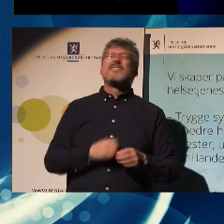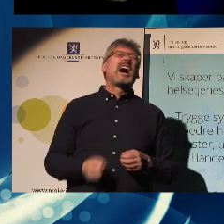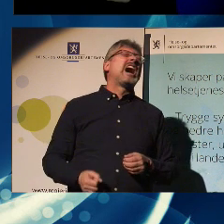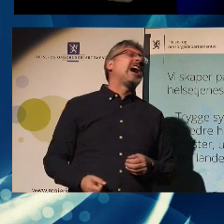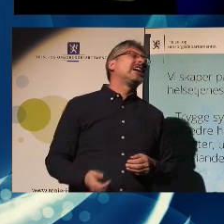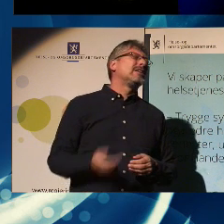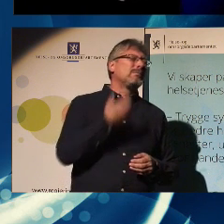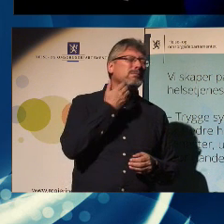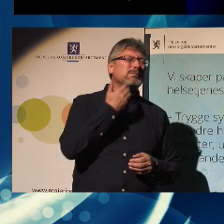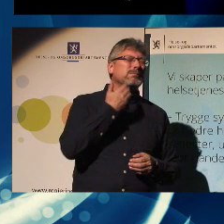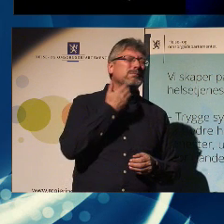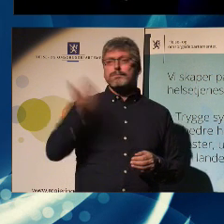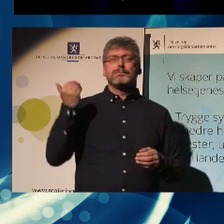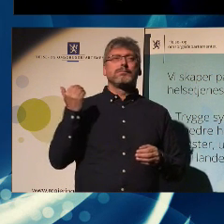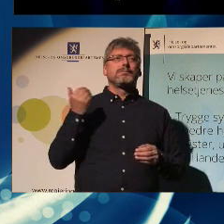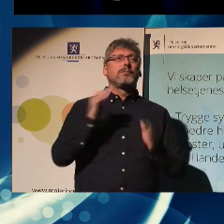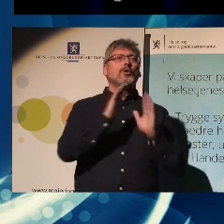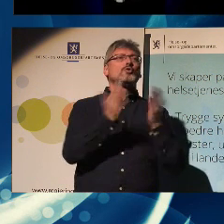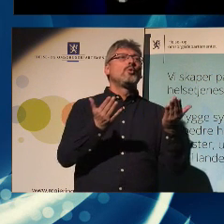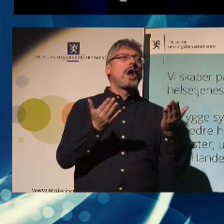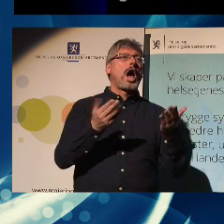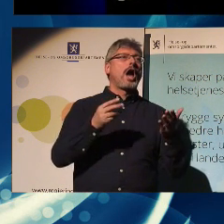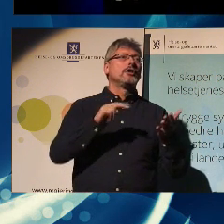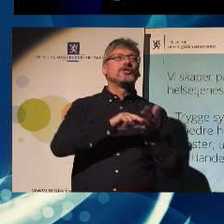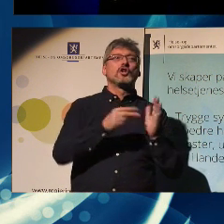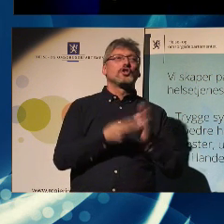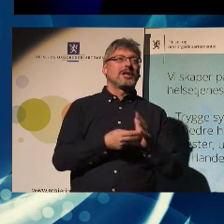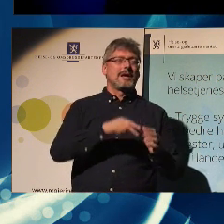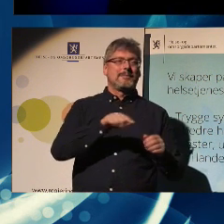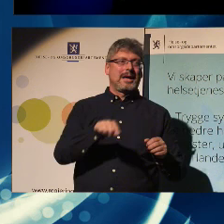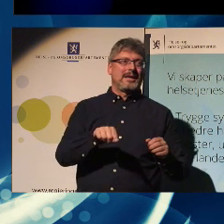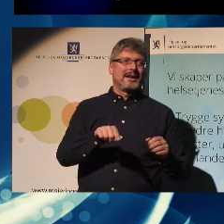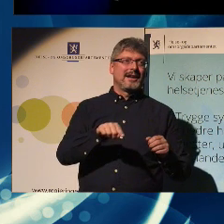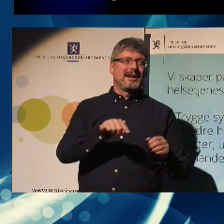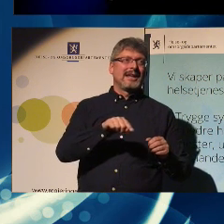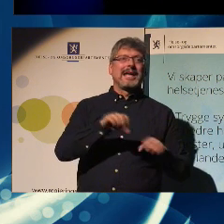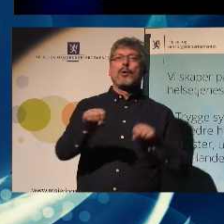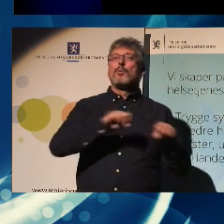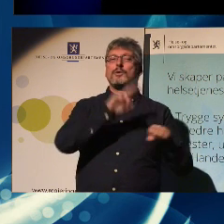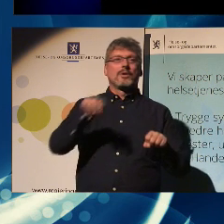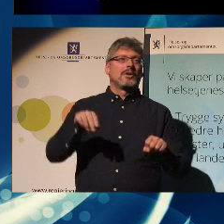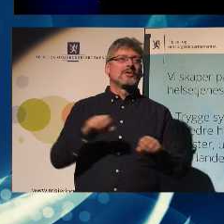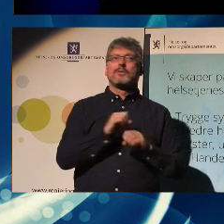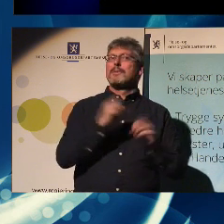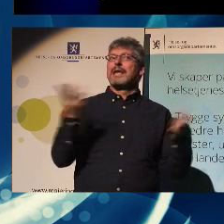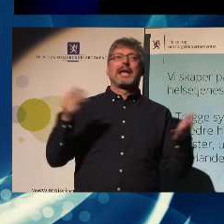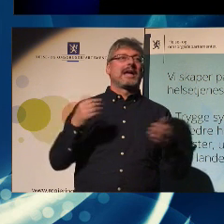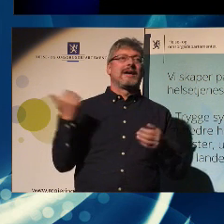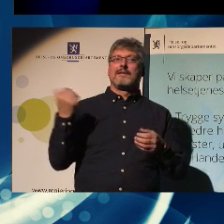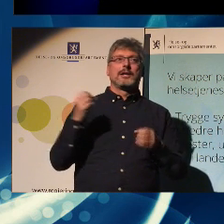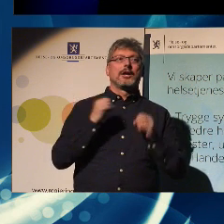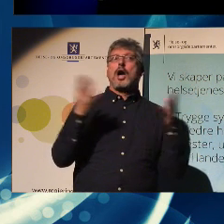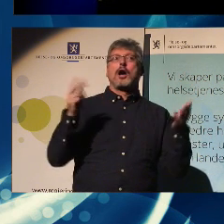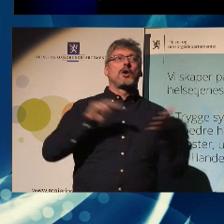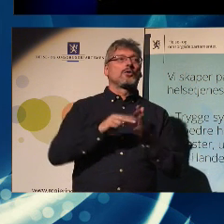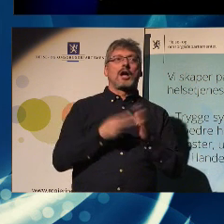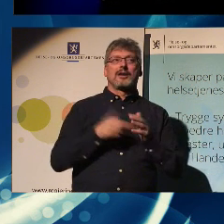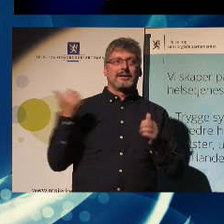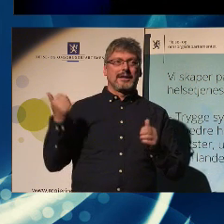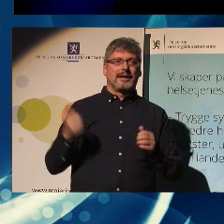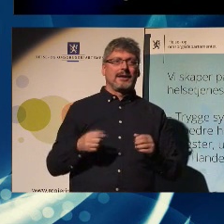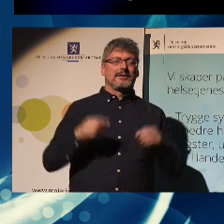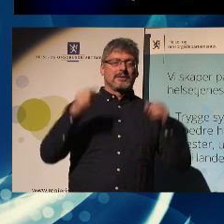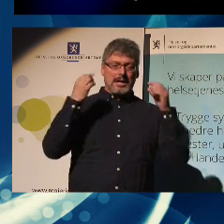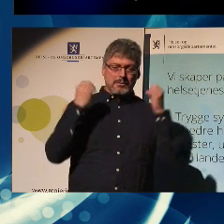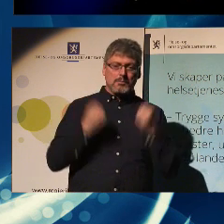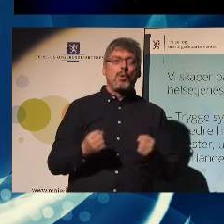gamle journalsystem i kommune-Norge, som kanskje ikke er rustet til å håndtere det her. Så her må det også skje